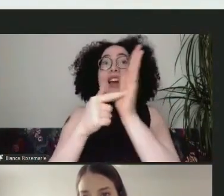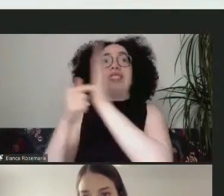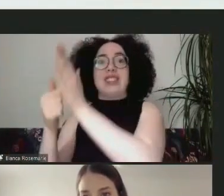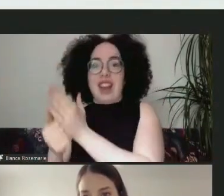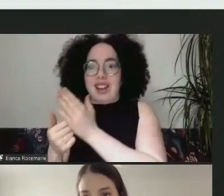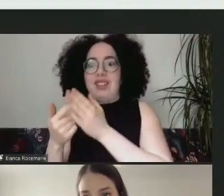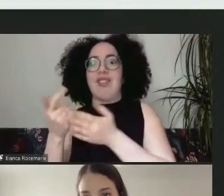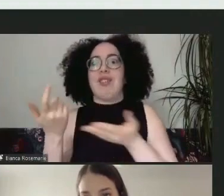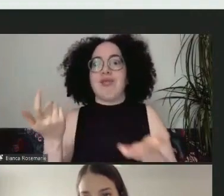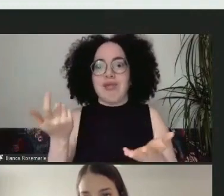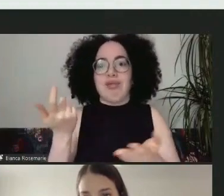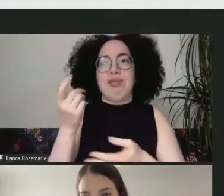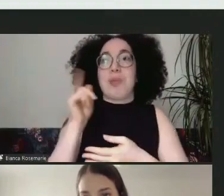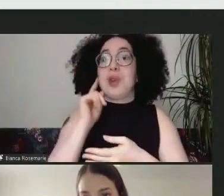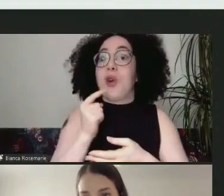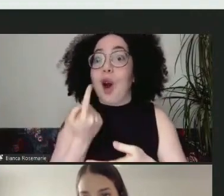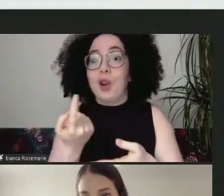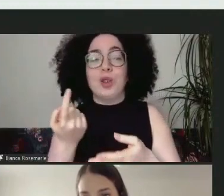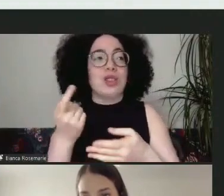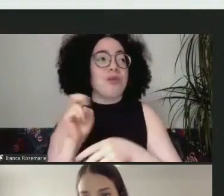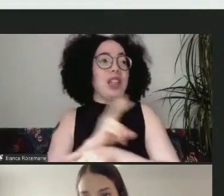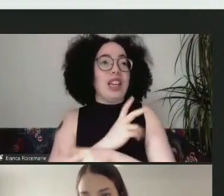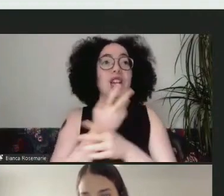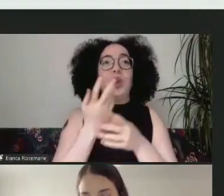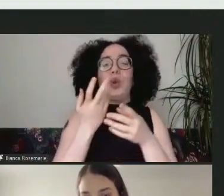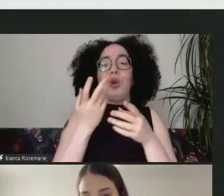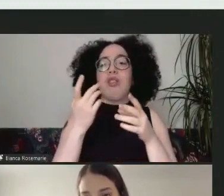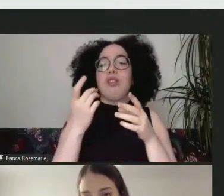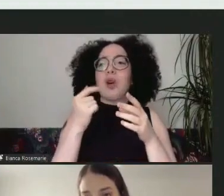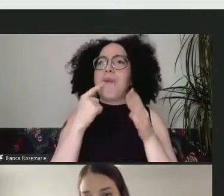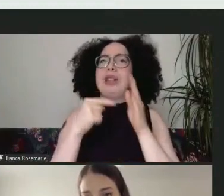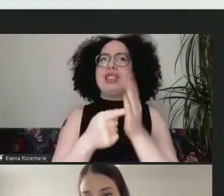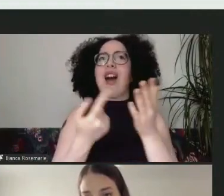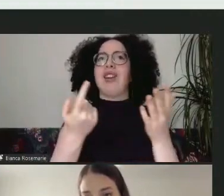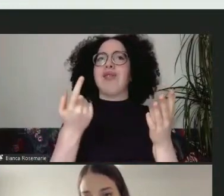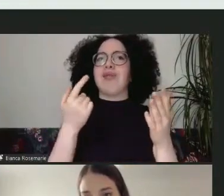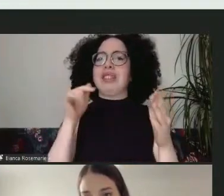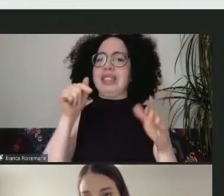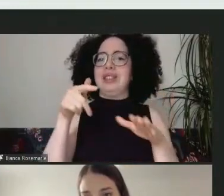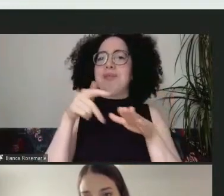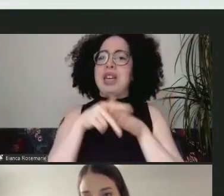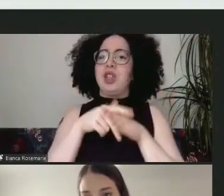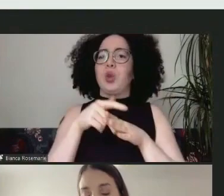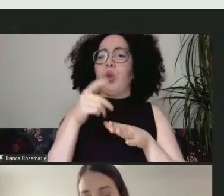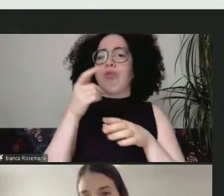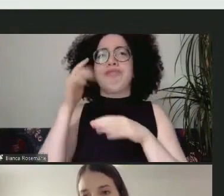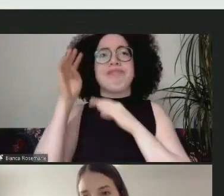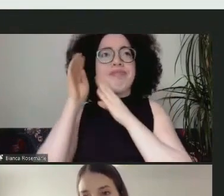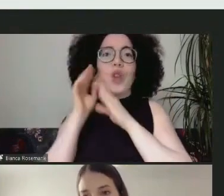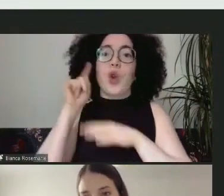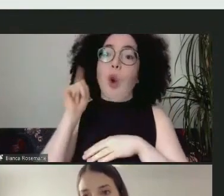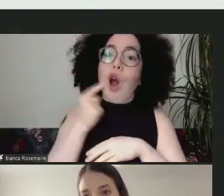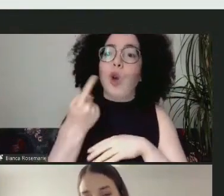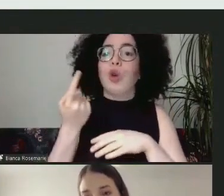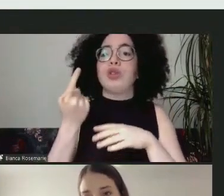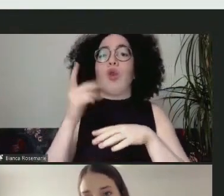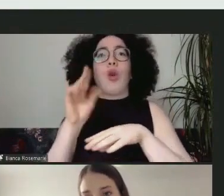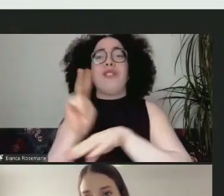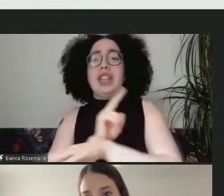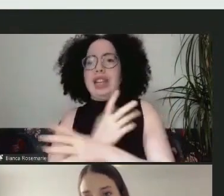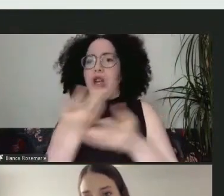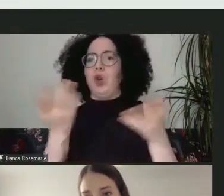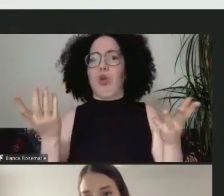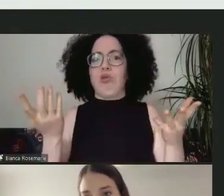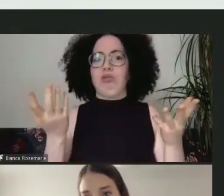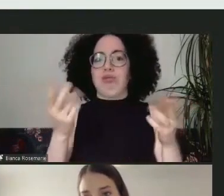wenn wir alle auch aufstehen und uns zeigen, ist es einfach so, ist egal, ob jetzt die Gehörlosigkeit oder die Diglot, es ist einfach so,